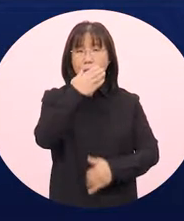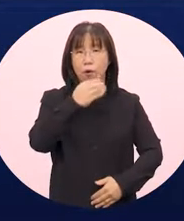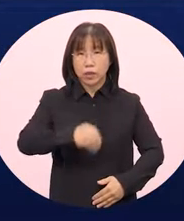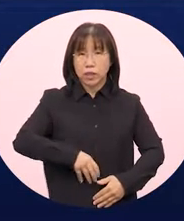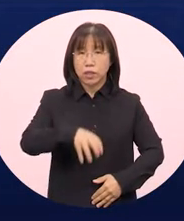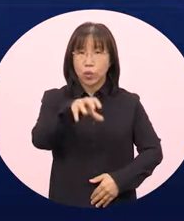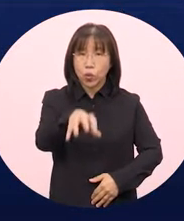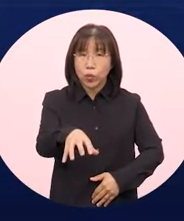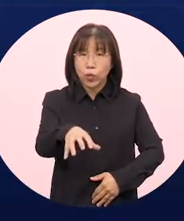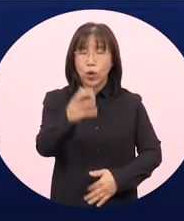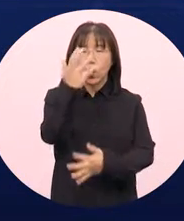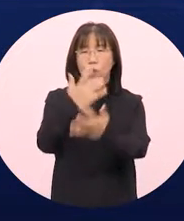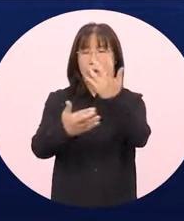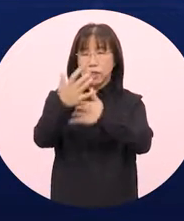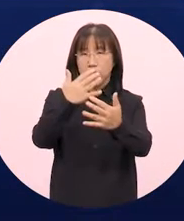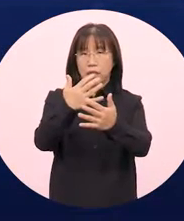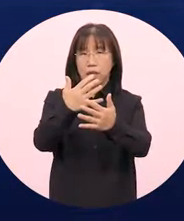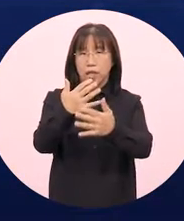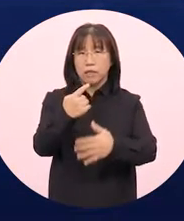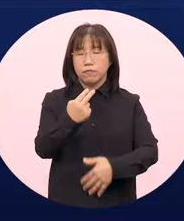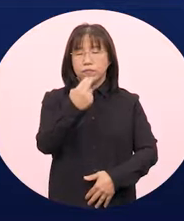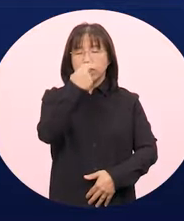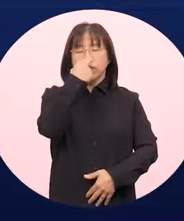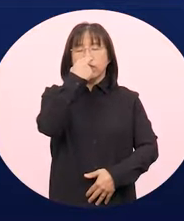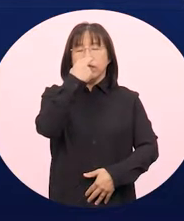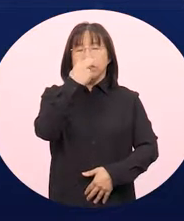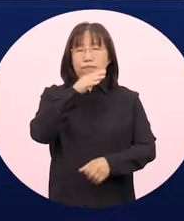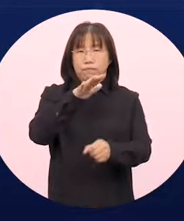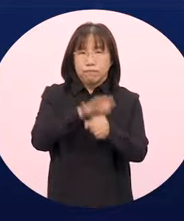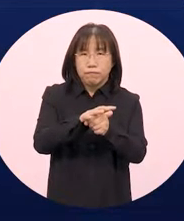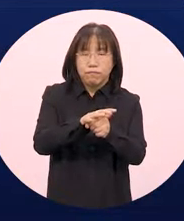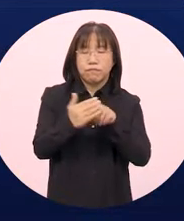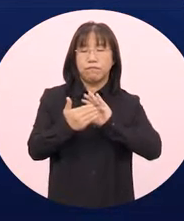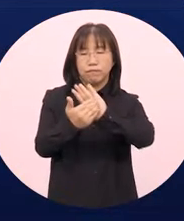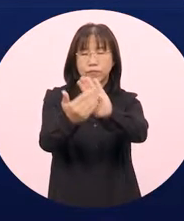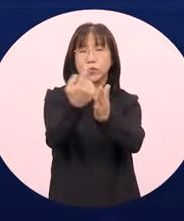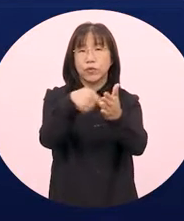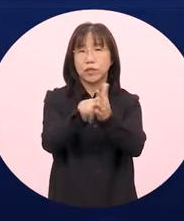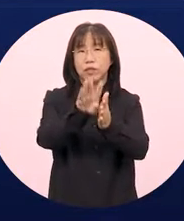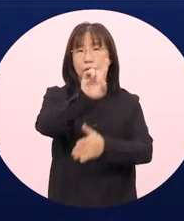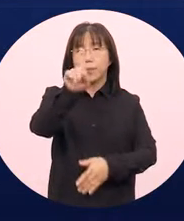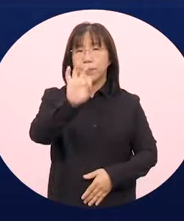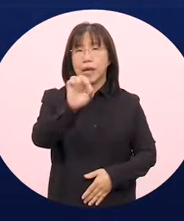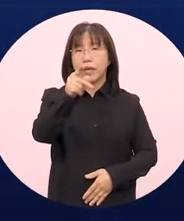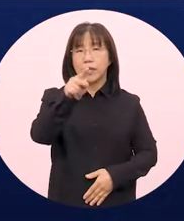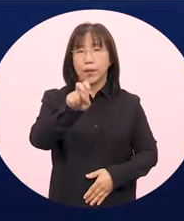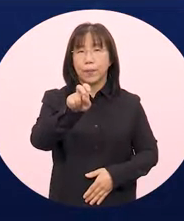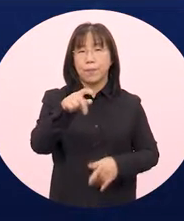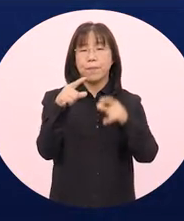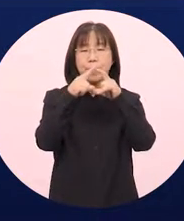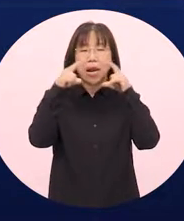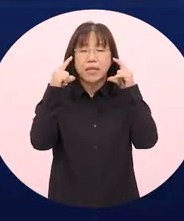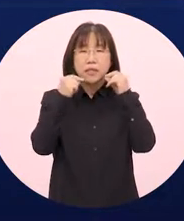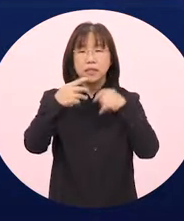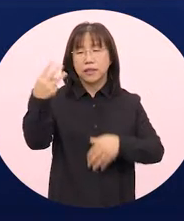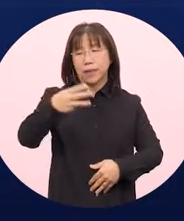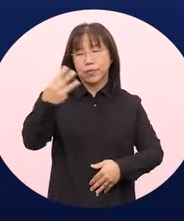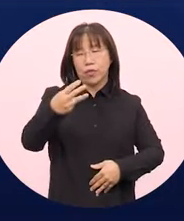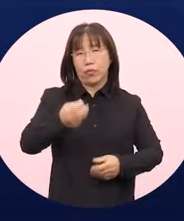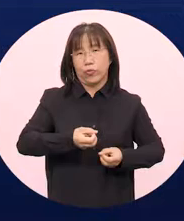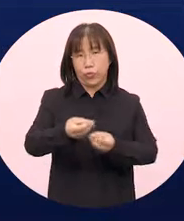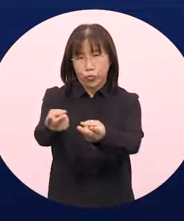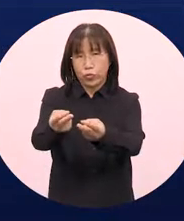47곳에 화재 상황에서 유독가스 질식 위험을 막는 데 필요한 습식 방염 마스크 3,000장을 지원했습니다.